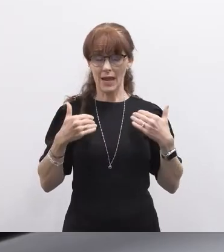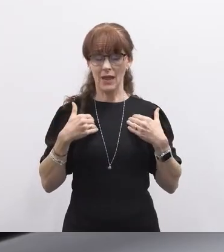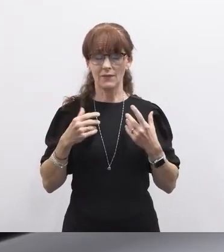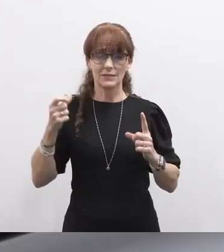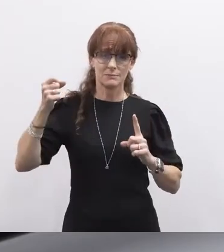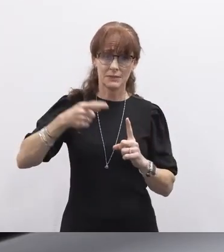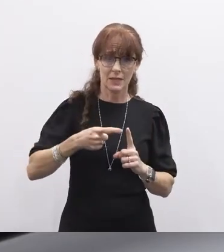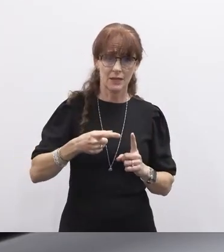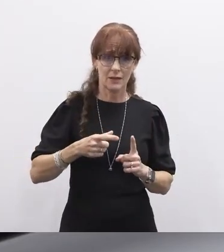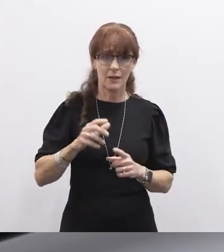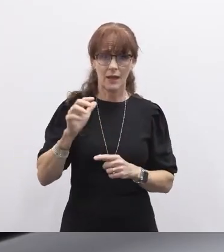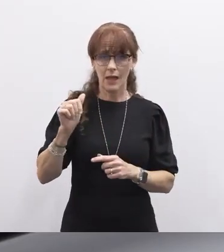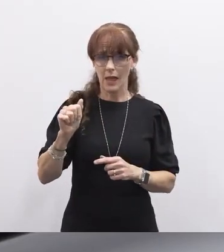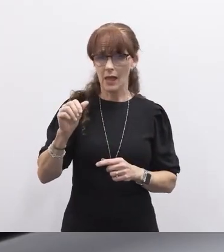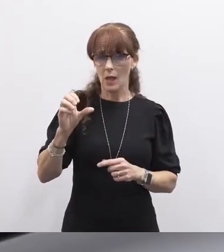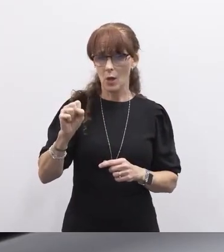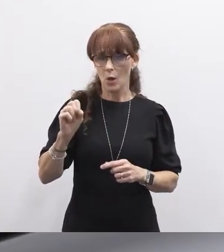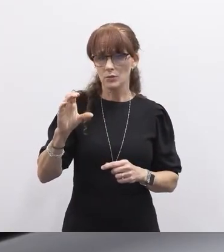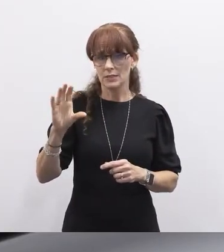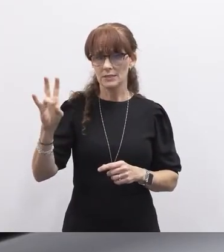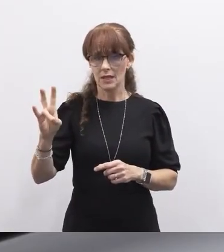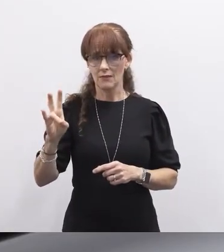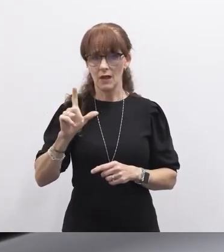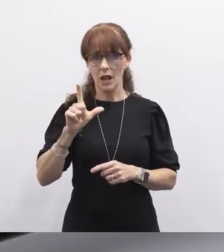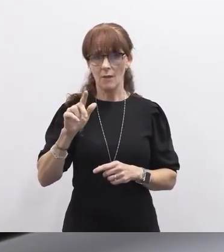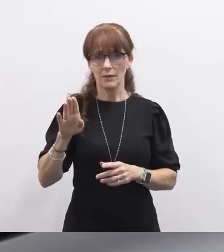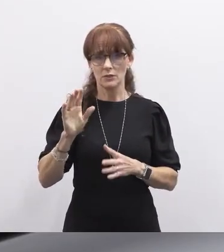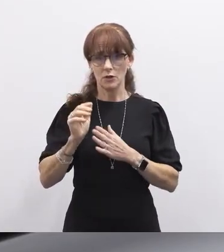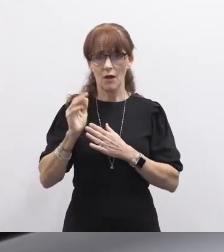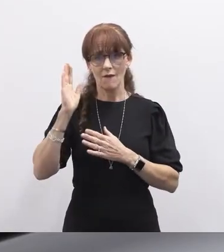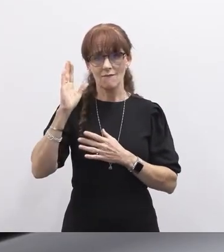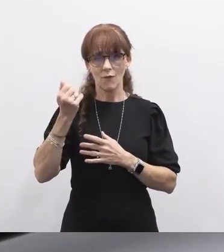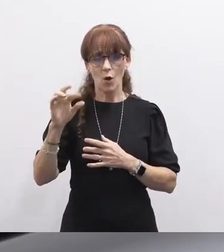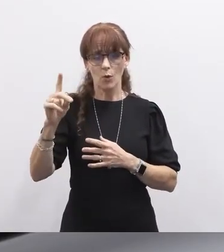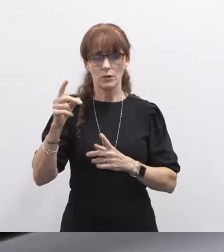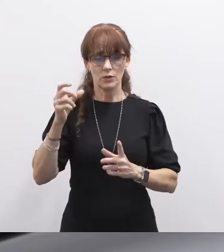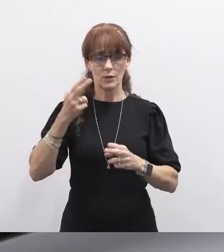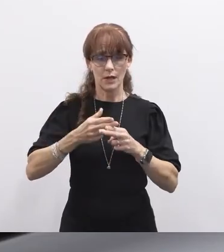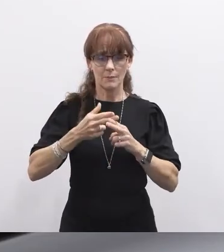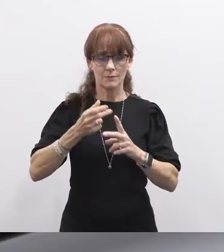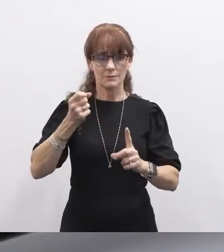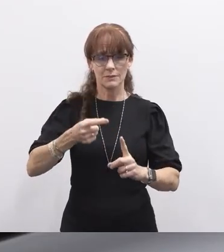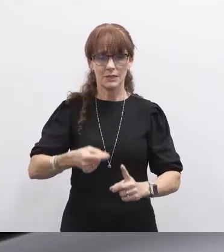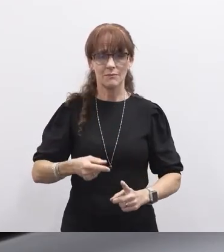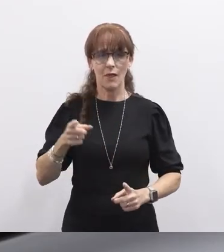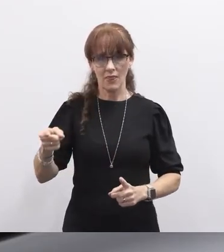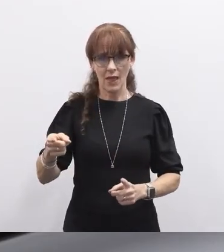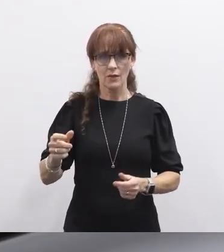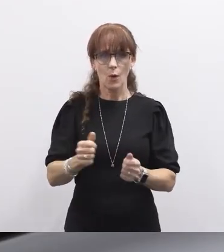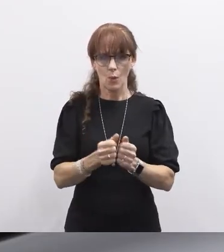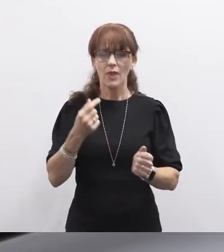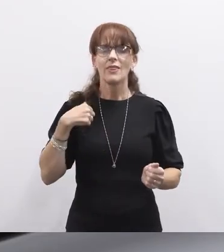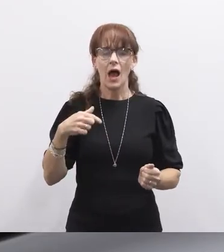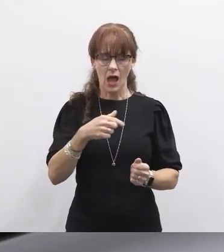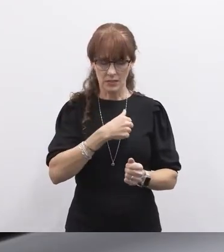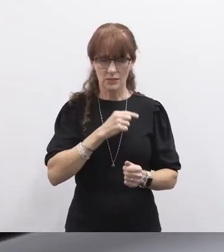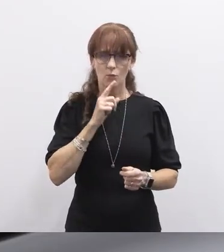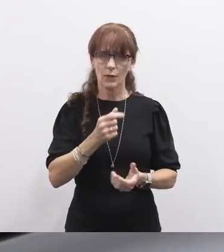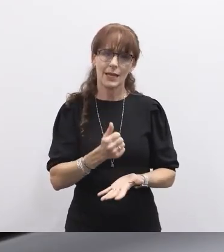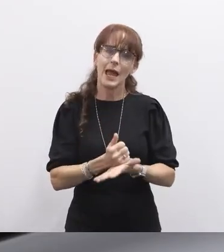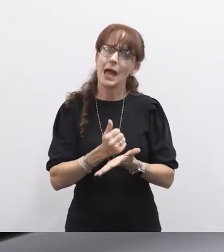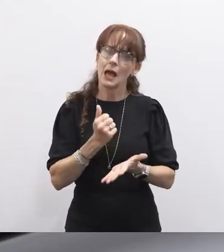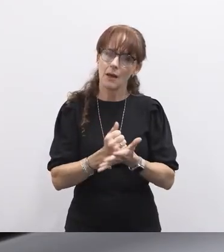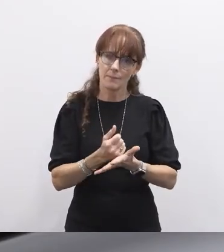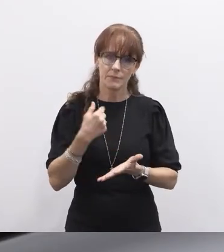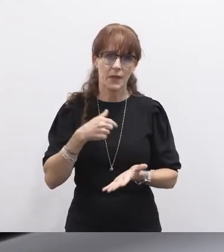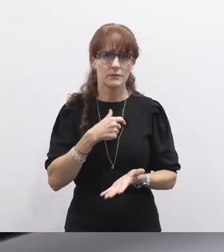ដូច្នេះគឺថាសូមប្រកាសសរសើរទៅកាន់ដូចជា Long Beach Move Forward ឯនោះ